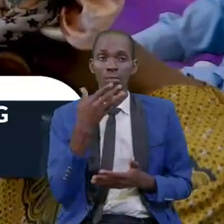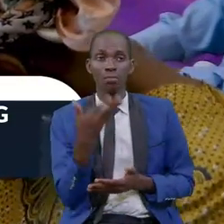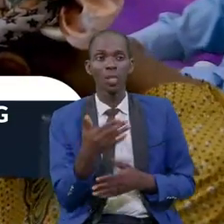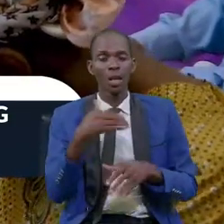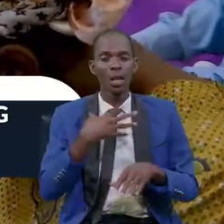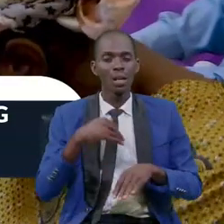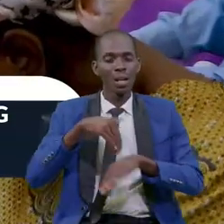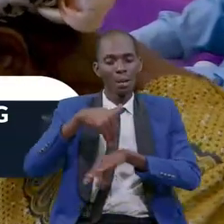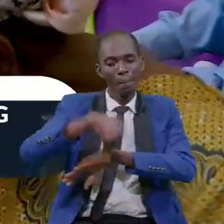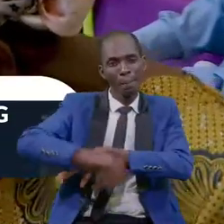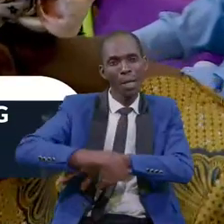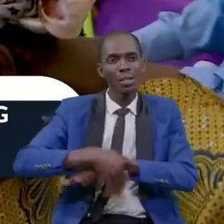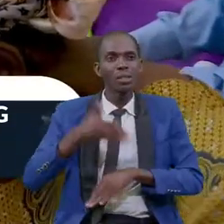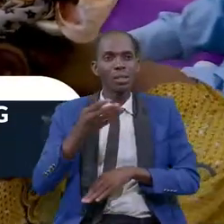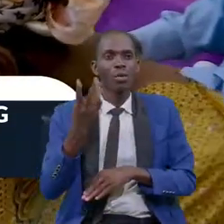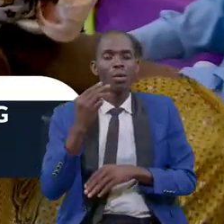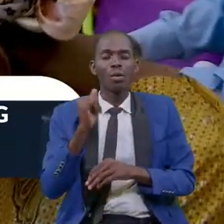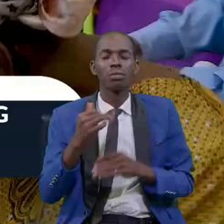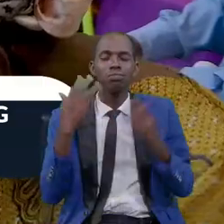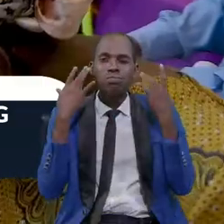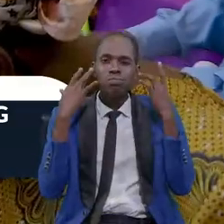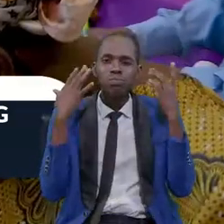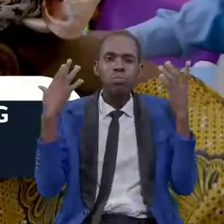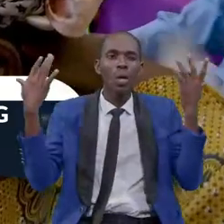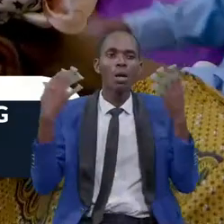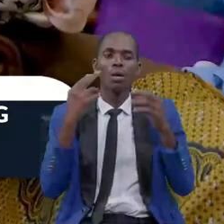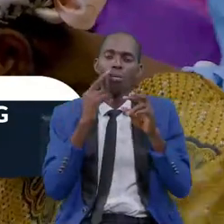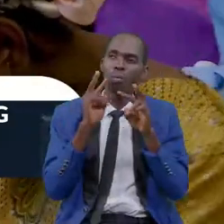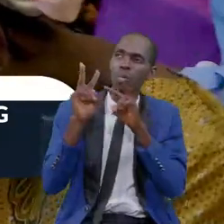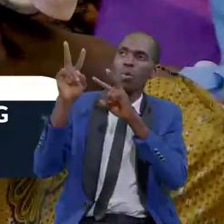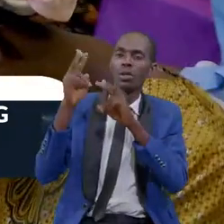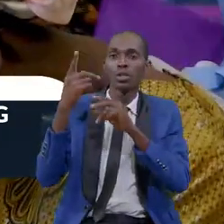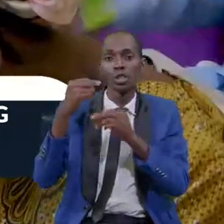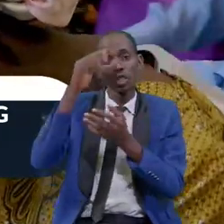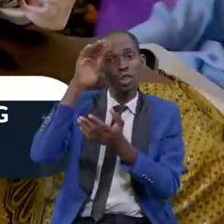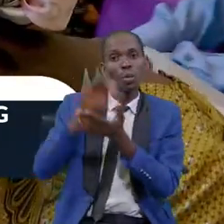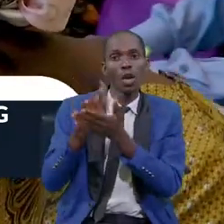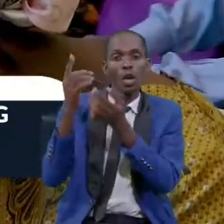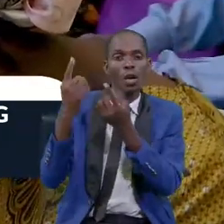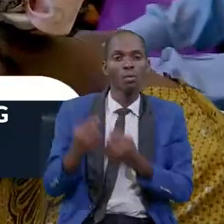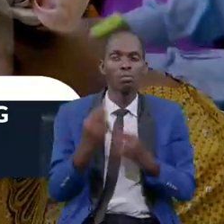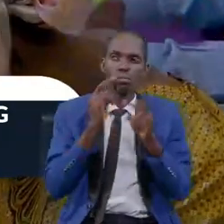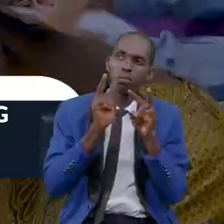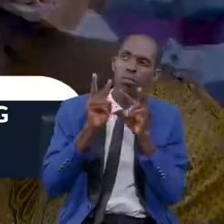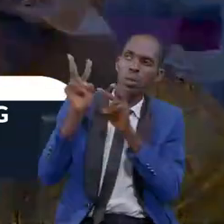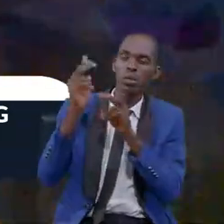Matthieu 25, verset 6. Comme l'époux tardait, tout s'assoupit et s'endormait.